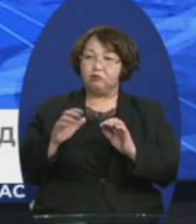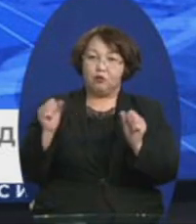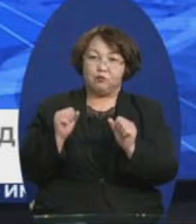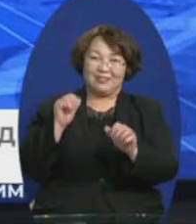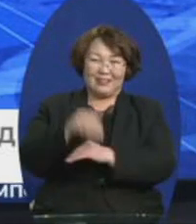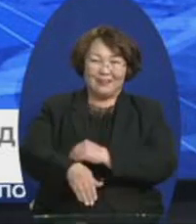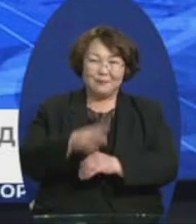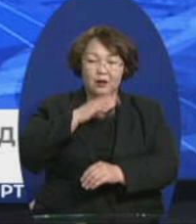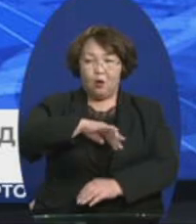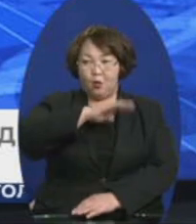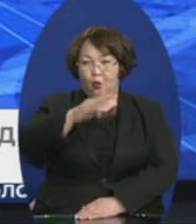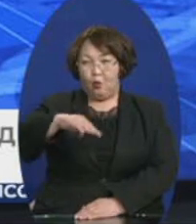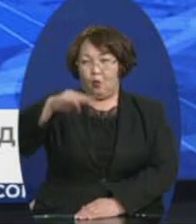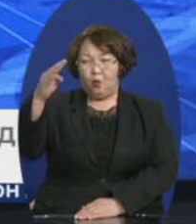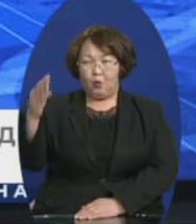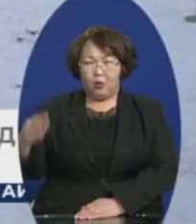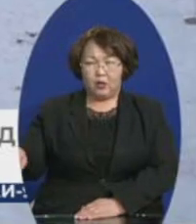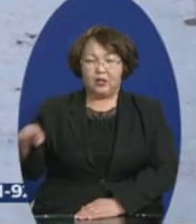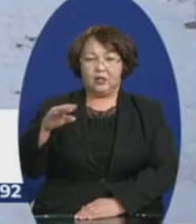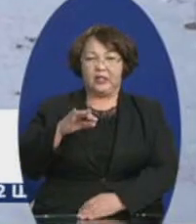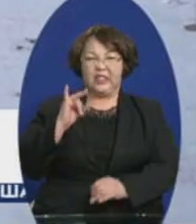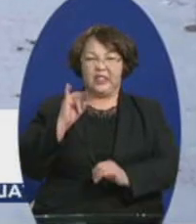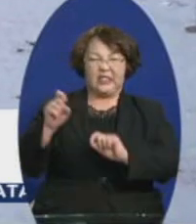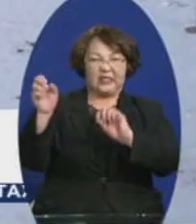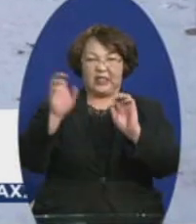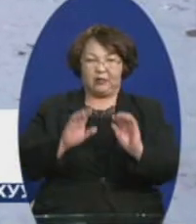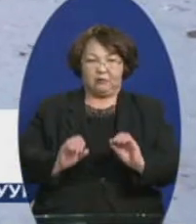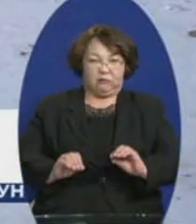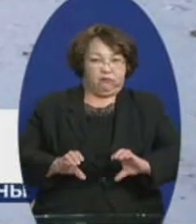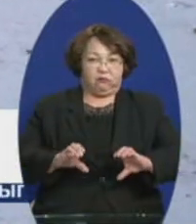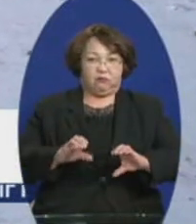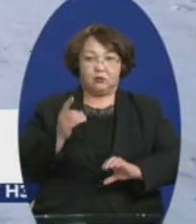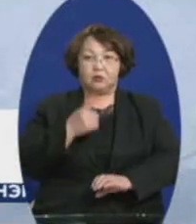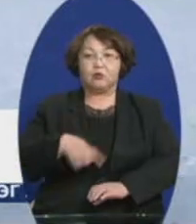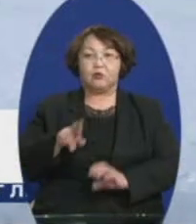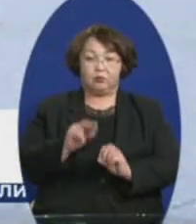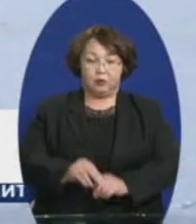орсны улмаас тасан бүрхүүл тогтож цагаан зууд нүрлээд байна.